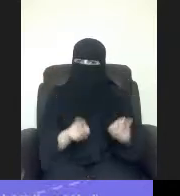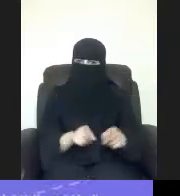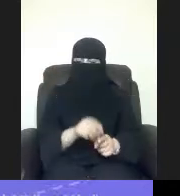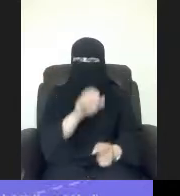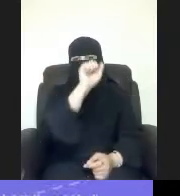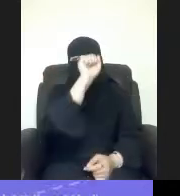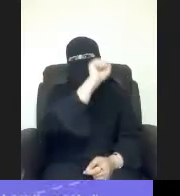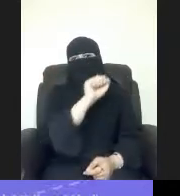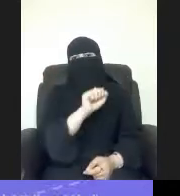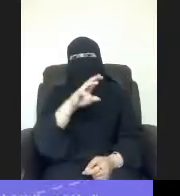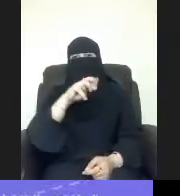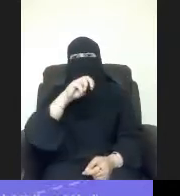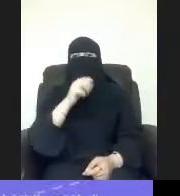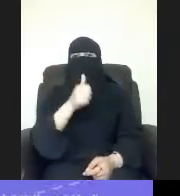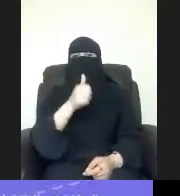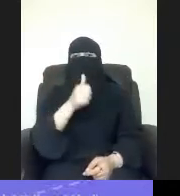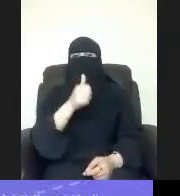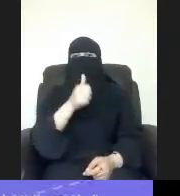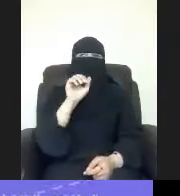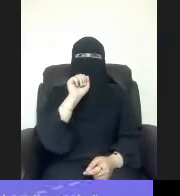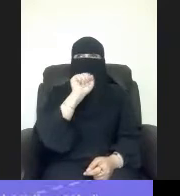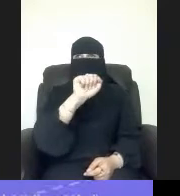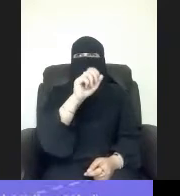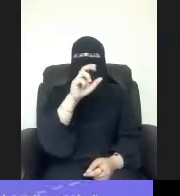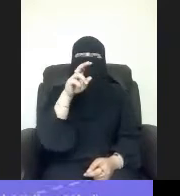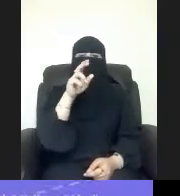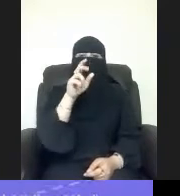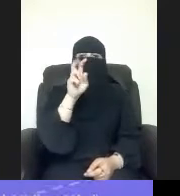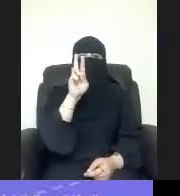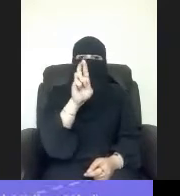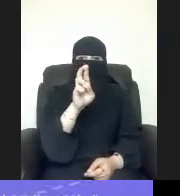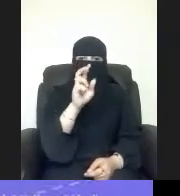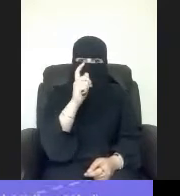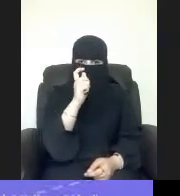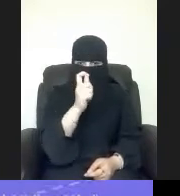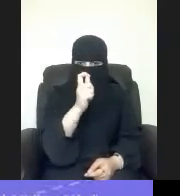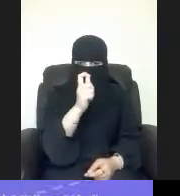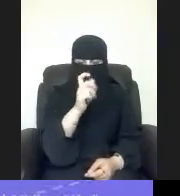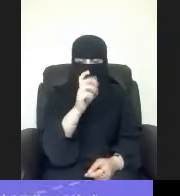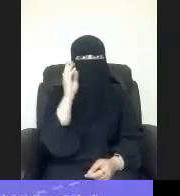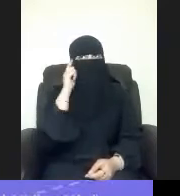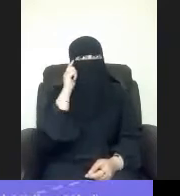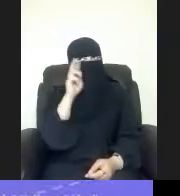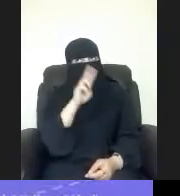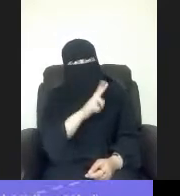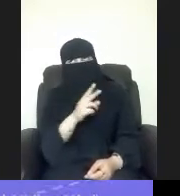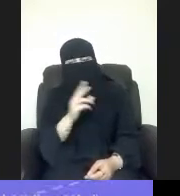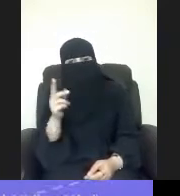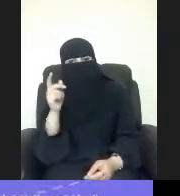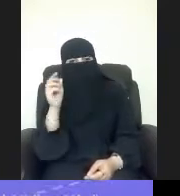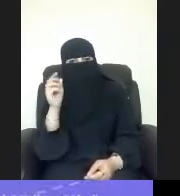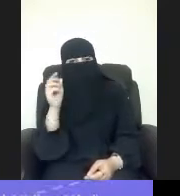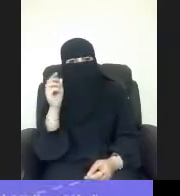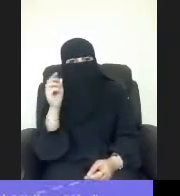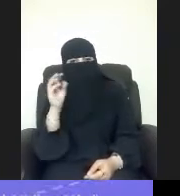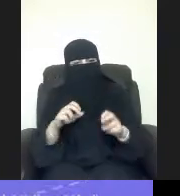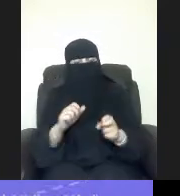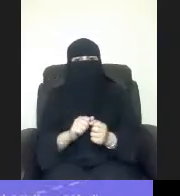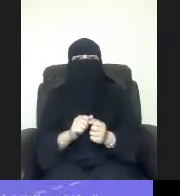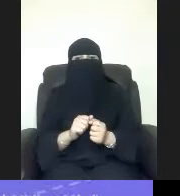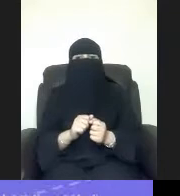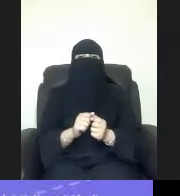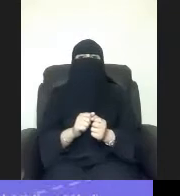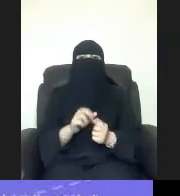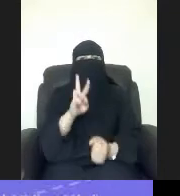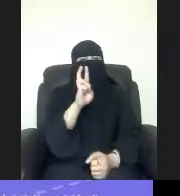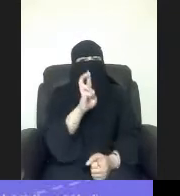الهدف محدد، الـ M measurable، الـ A attainable، الـ R والله نسيت، الـ R والـ